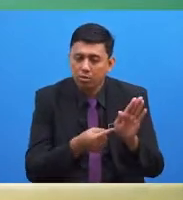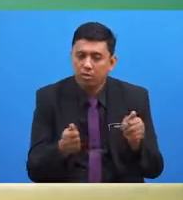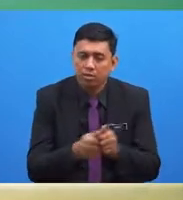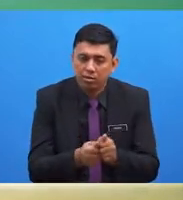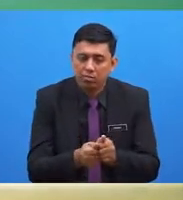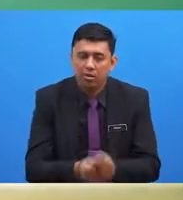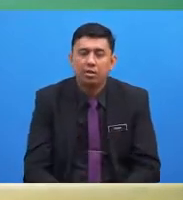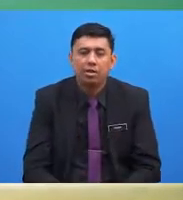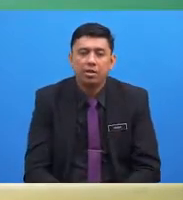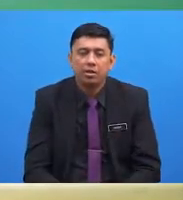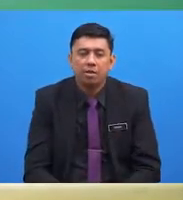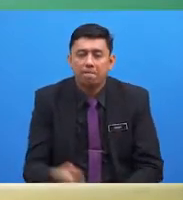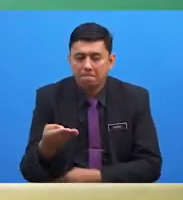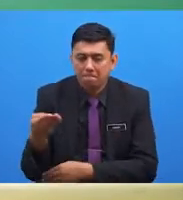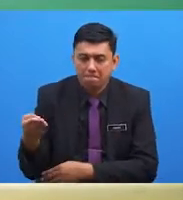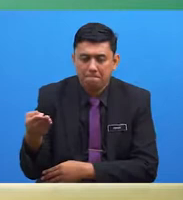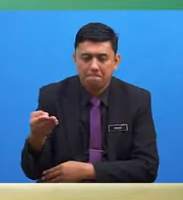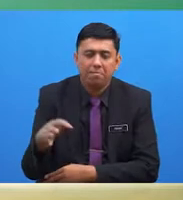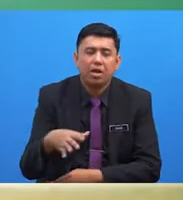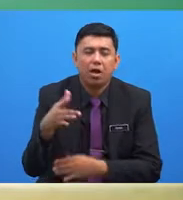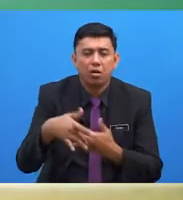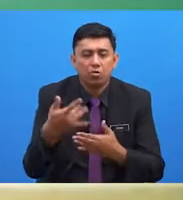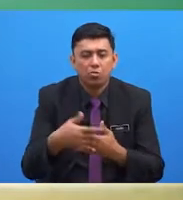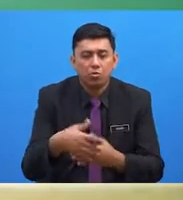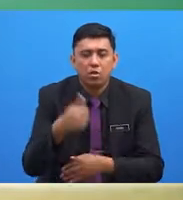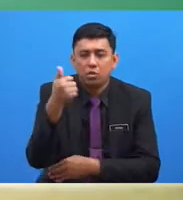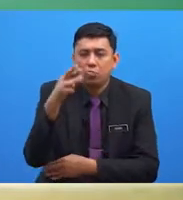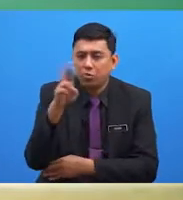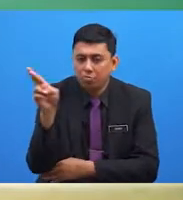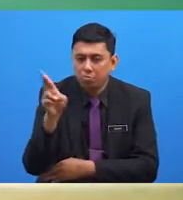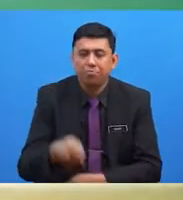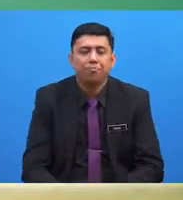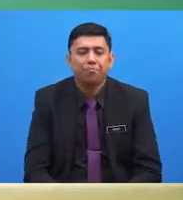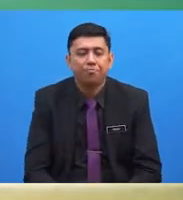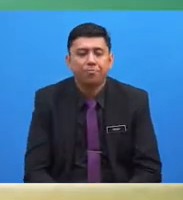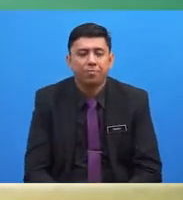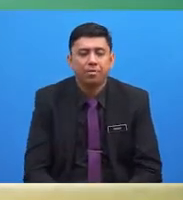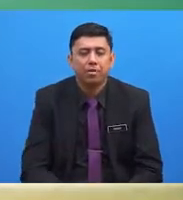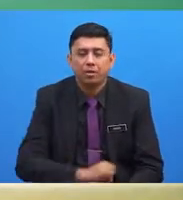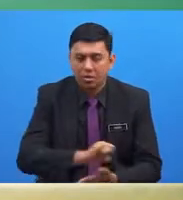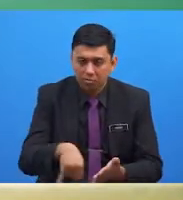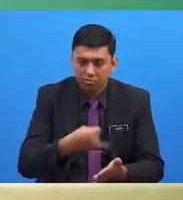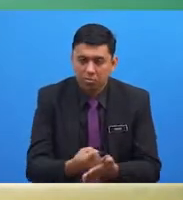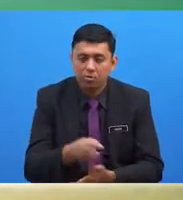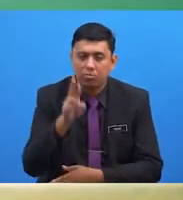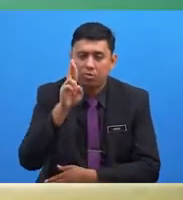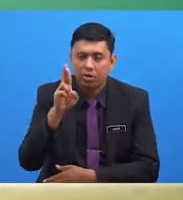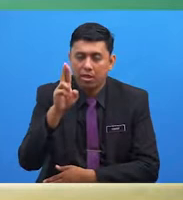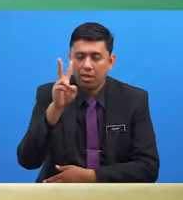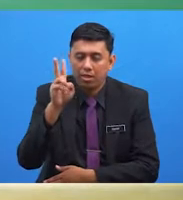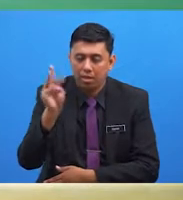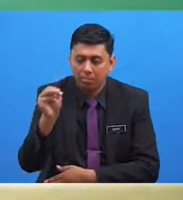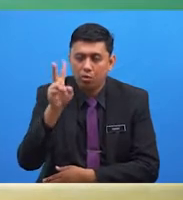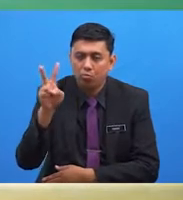dengan inventory awal dengan nilai RM10,000. Nilai belian